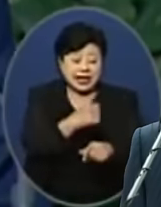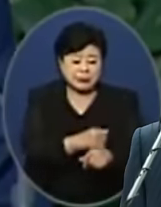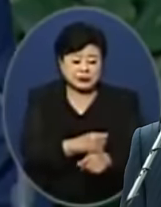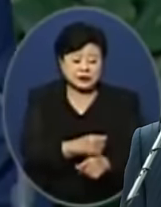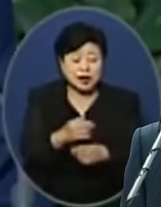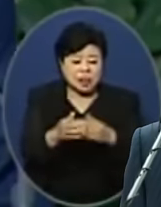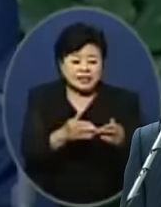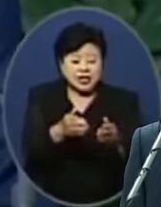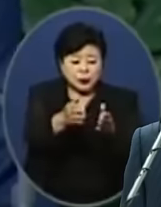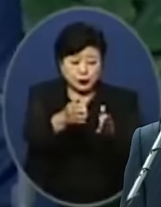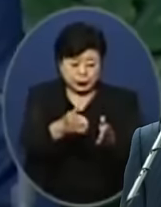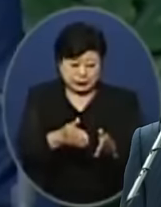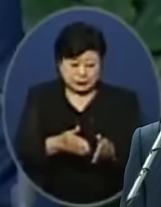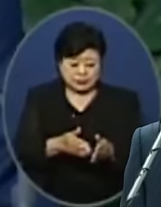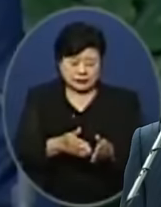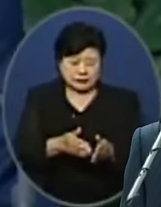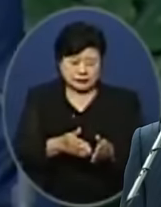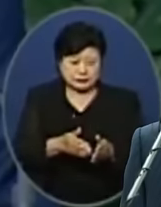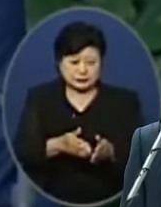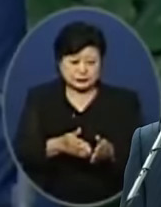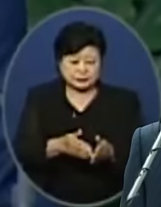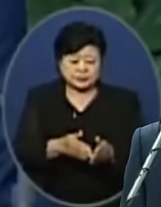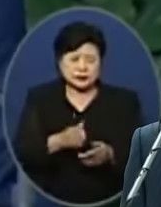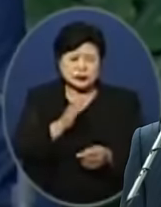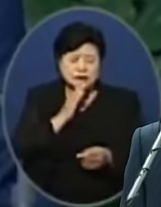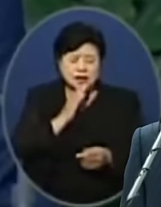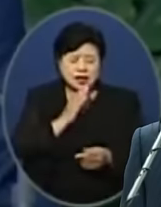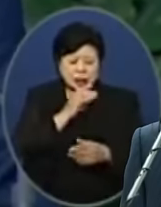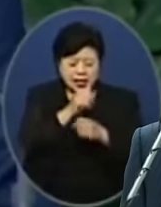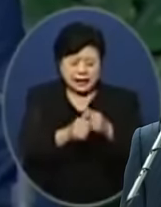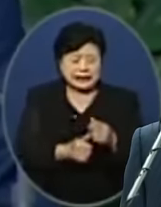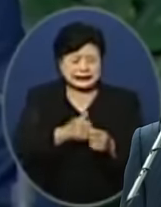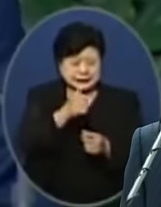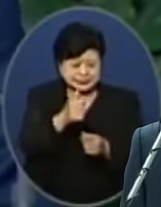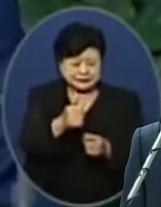그 체험을 통해서 정말 우리가 하나님을